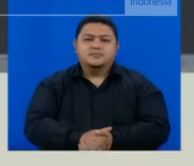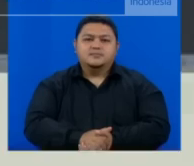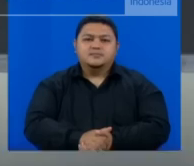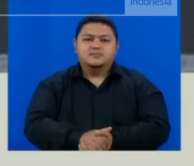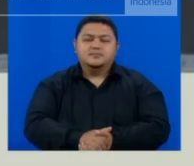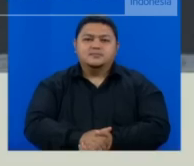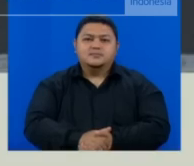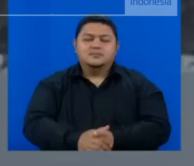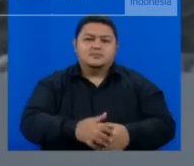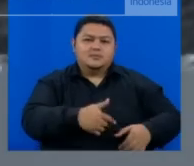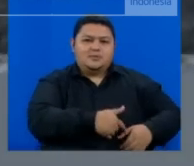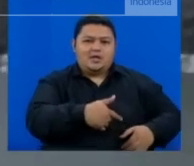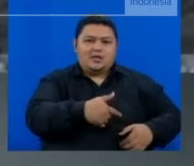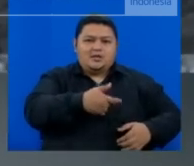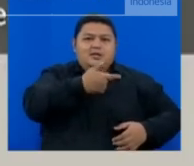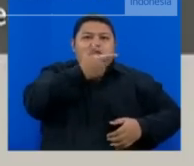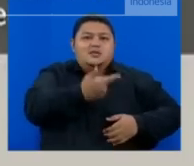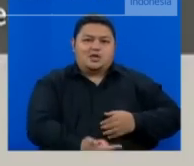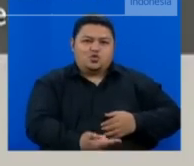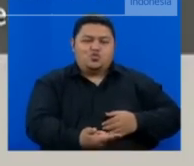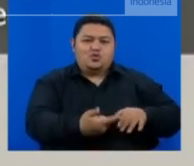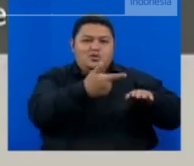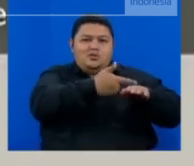Senjata FS sempat terjatuh di depan rumah.